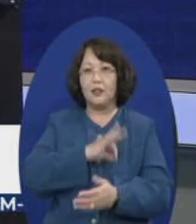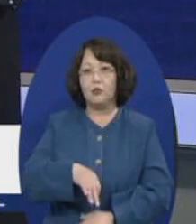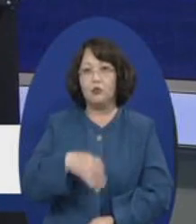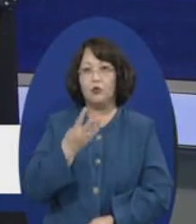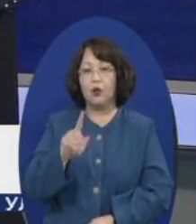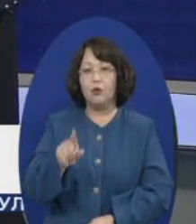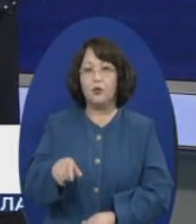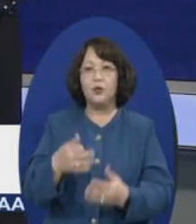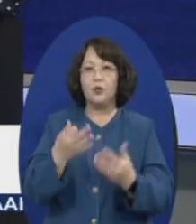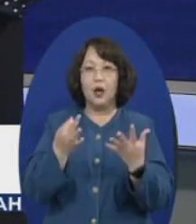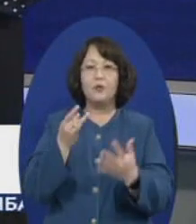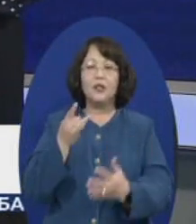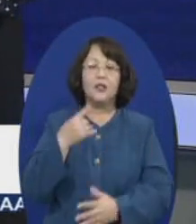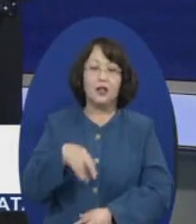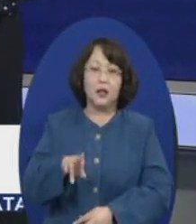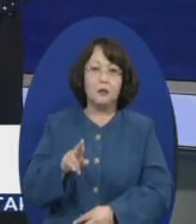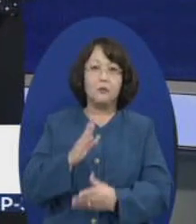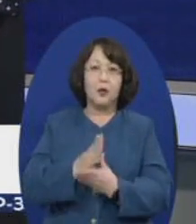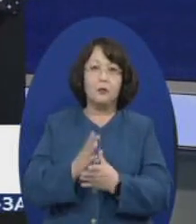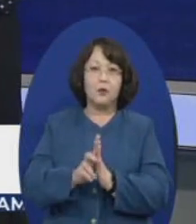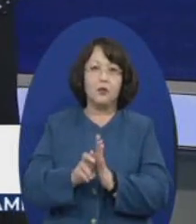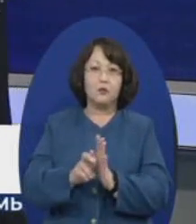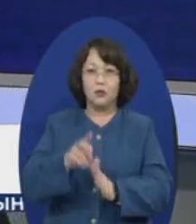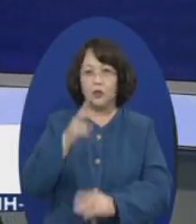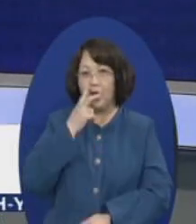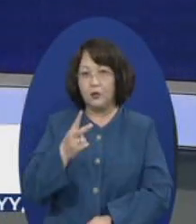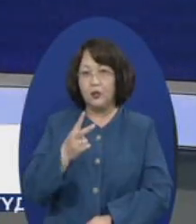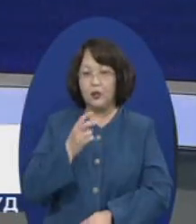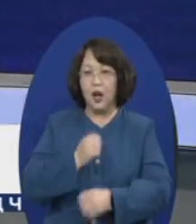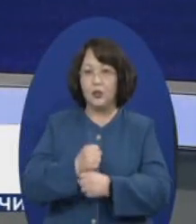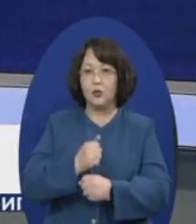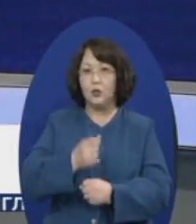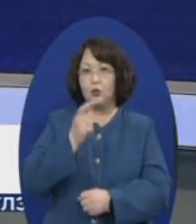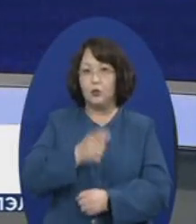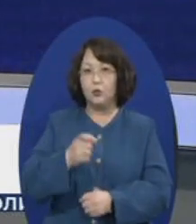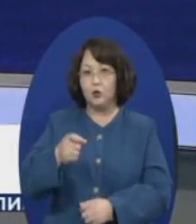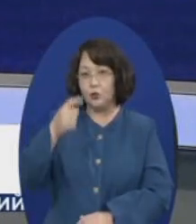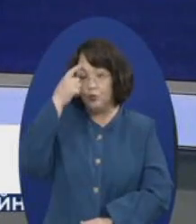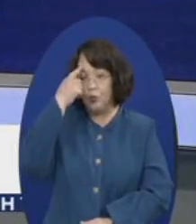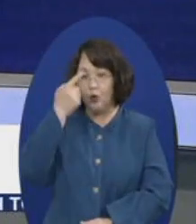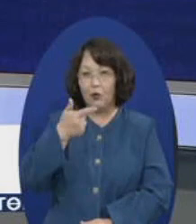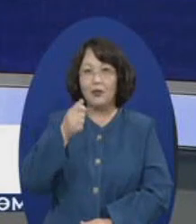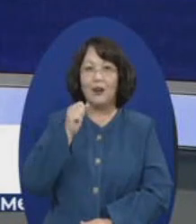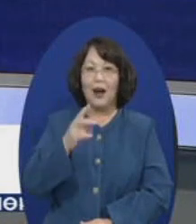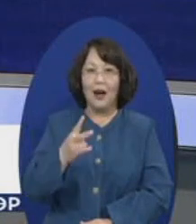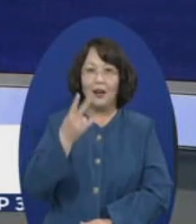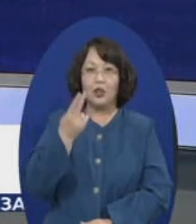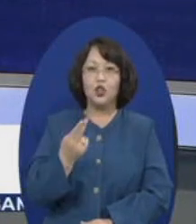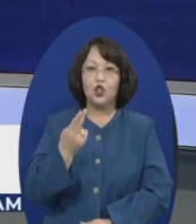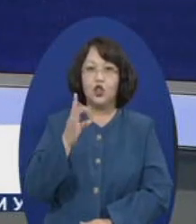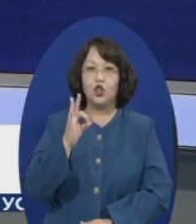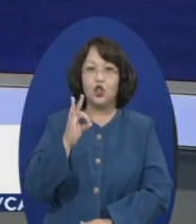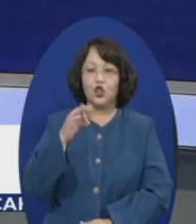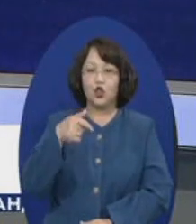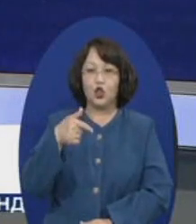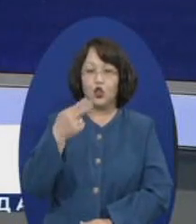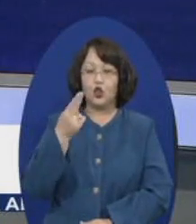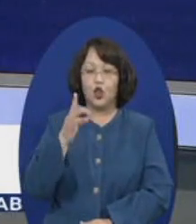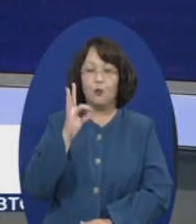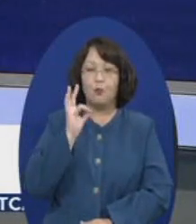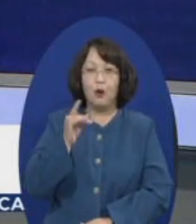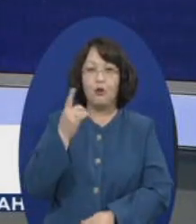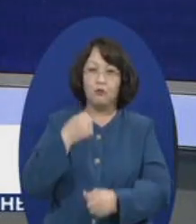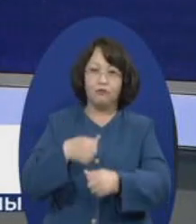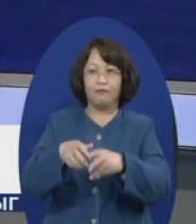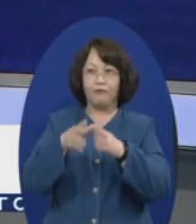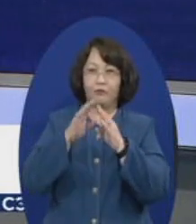4.8 ихнэ төгрөг байна гэсэн өрчлсөн тооцоолыг гаргаад байна. За, ажиллах хүчний хувьд Монгол ганц цогцлбрыг байгуулснаар